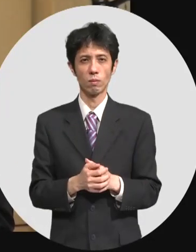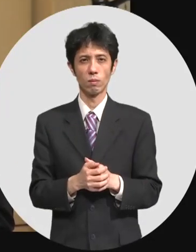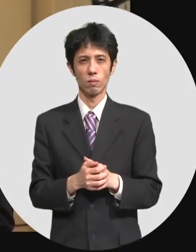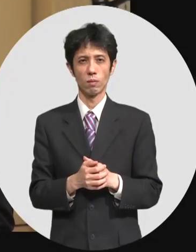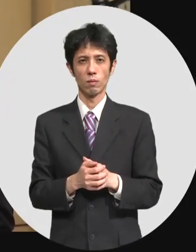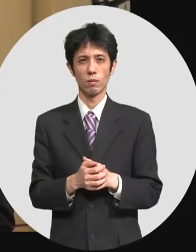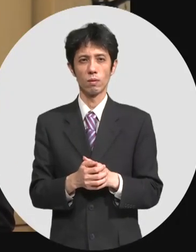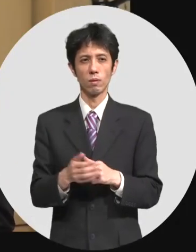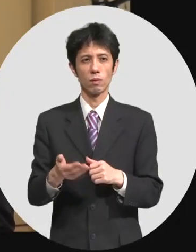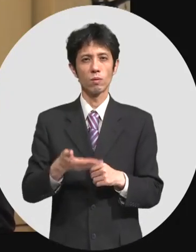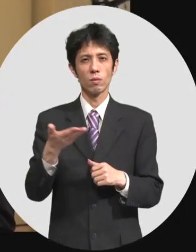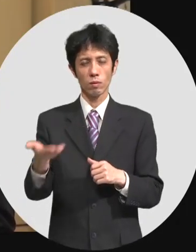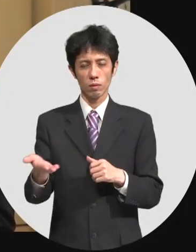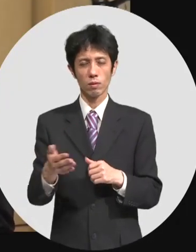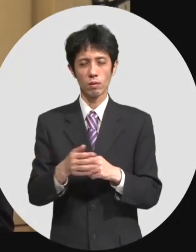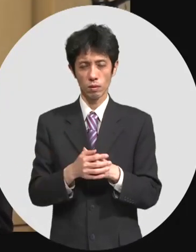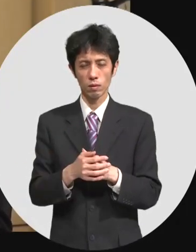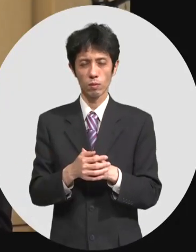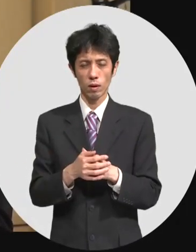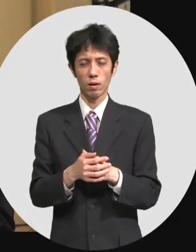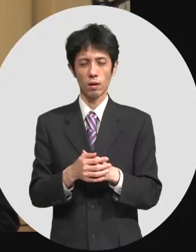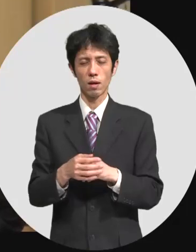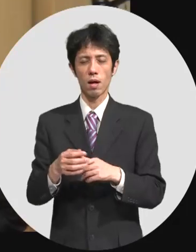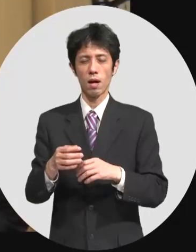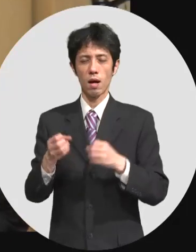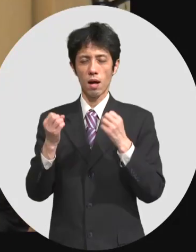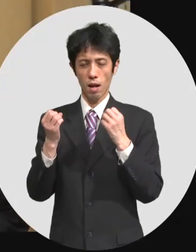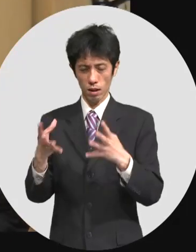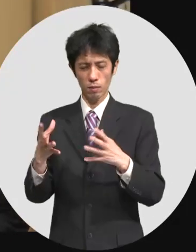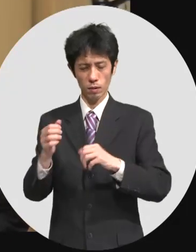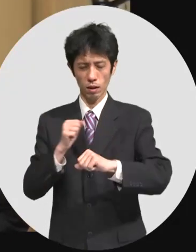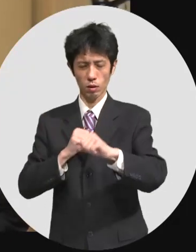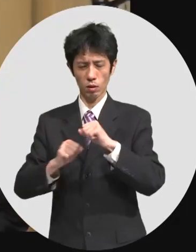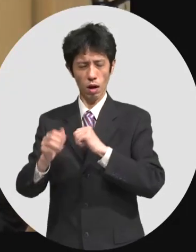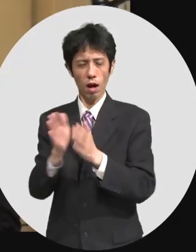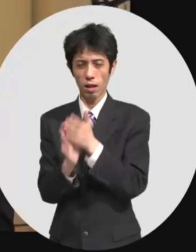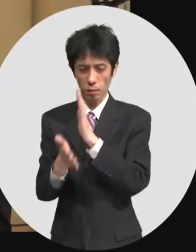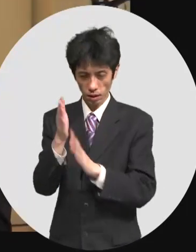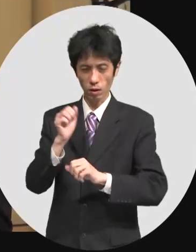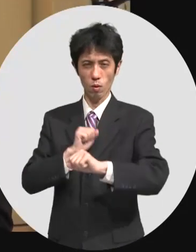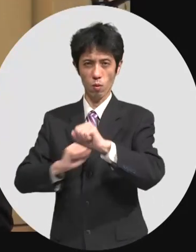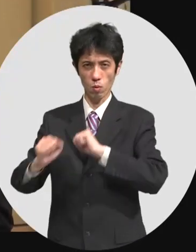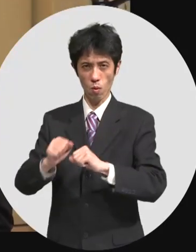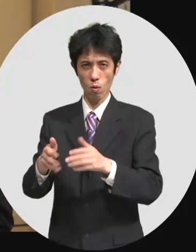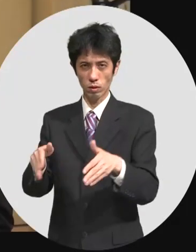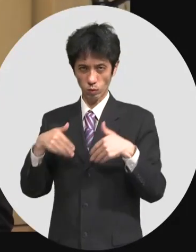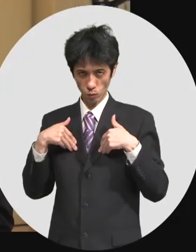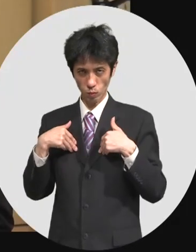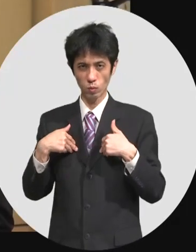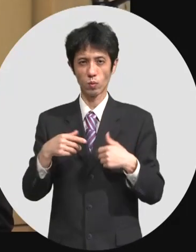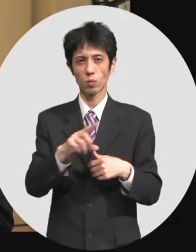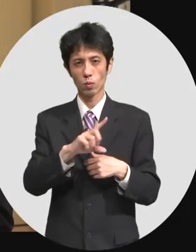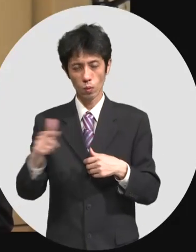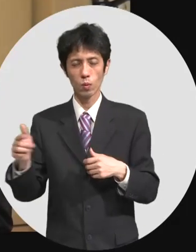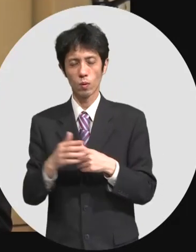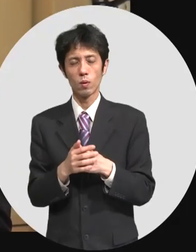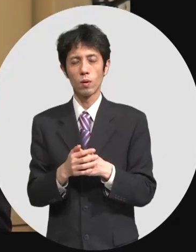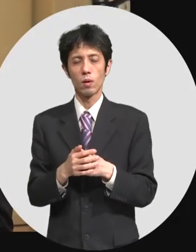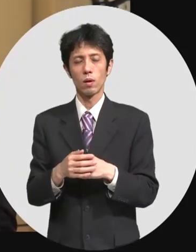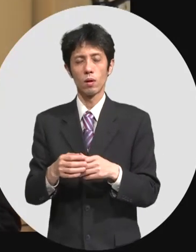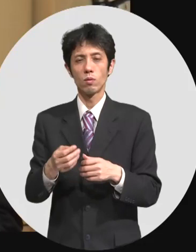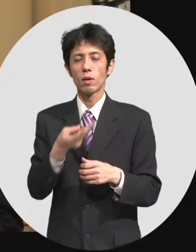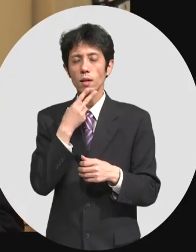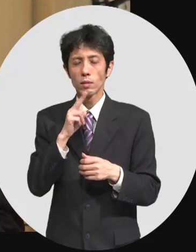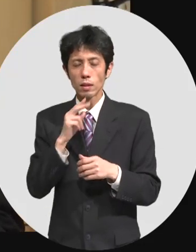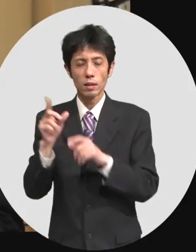さらに進みたときには改めて行動自粛の要請等により緊急事態宣言が引き続き再び